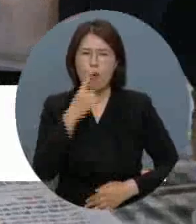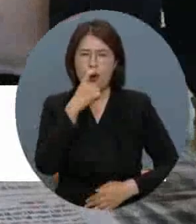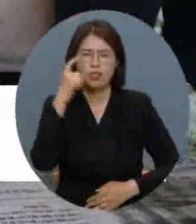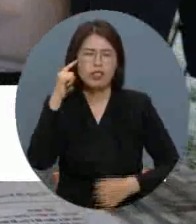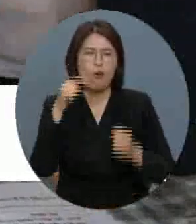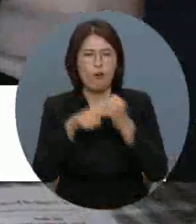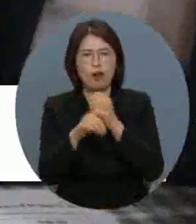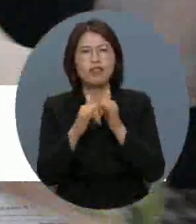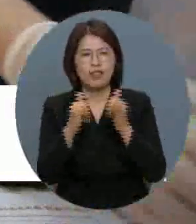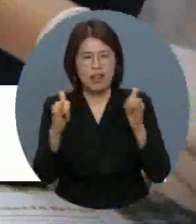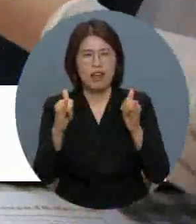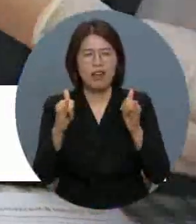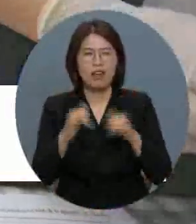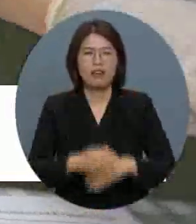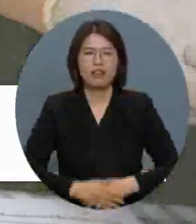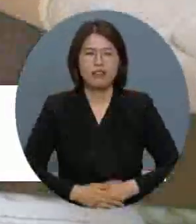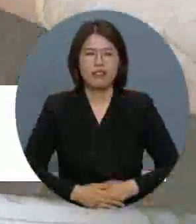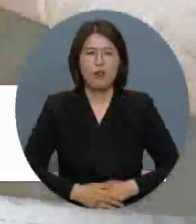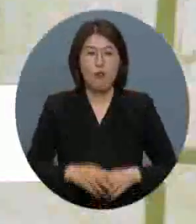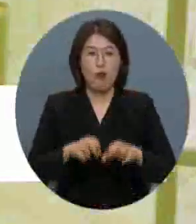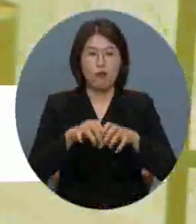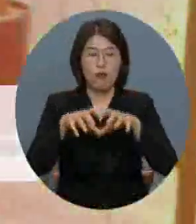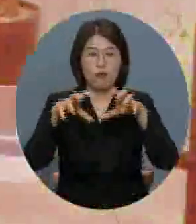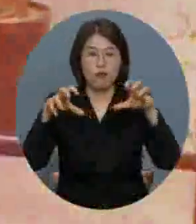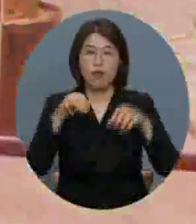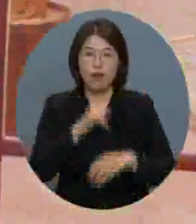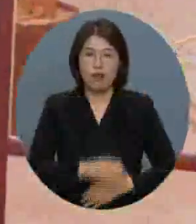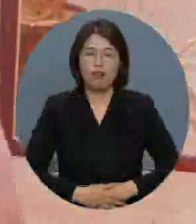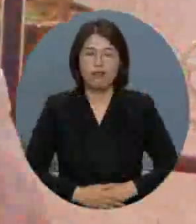멋진 과학자시네. 와, 고풍이다.